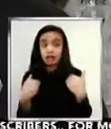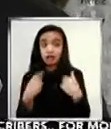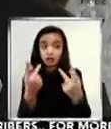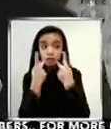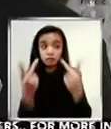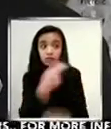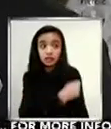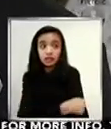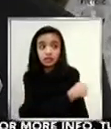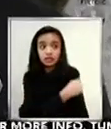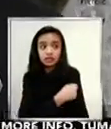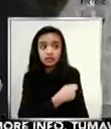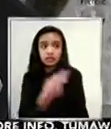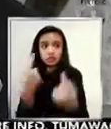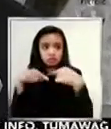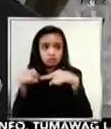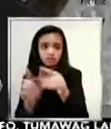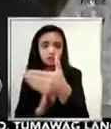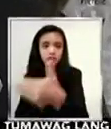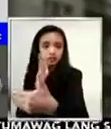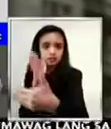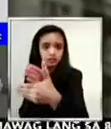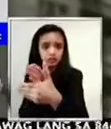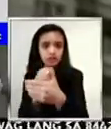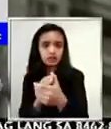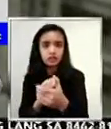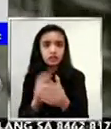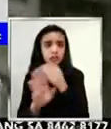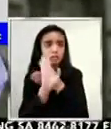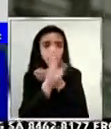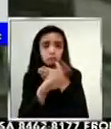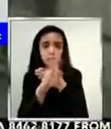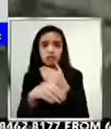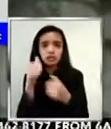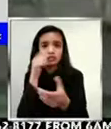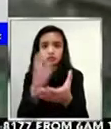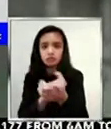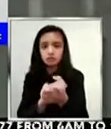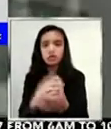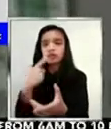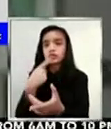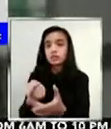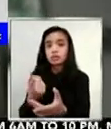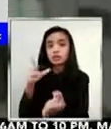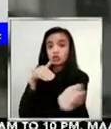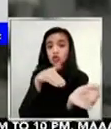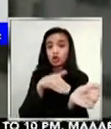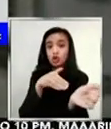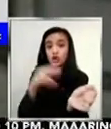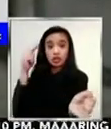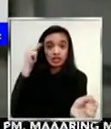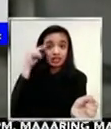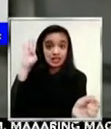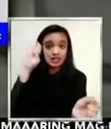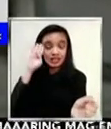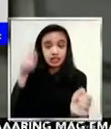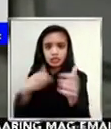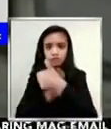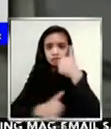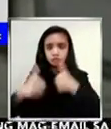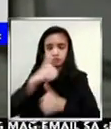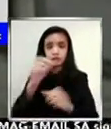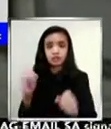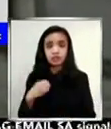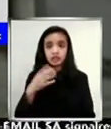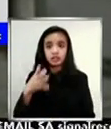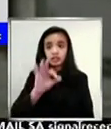tapos balik nyo dito sa Mrs. Sa isang pahayag, sinabi ni Dr. Nolan Pecho, Chief Medical Officer ng FEU-NRMF, na hindi